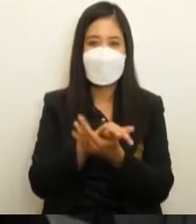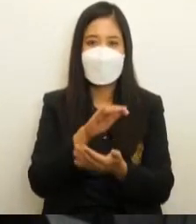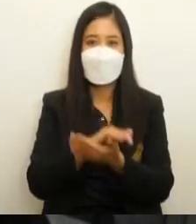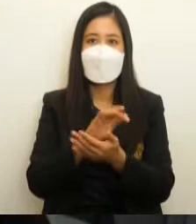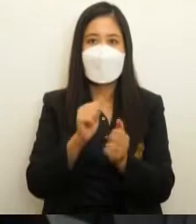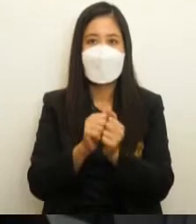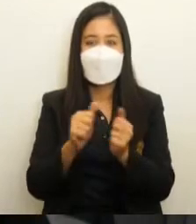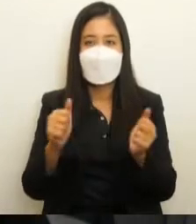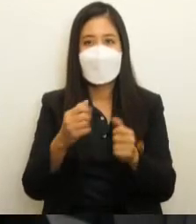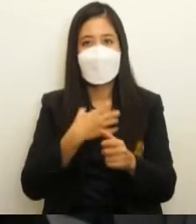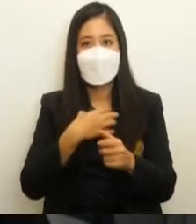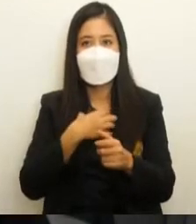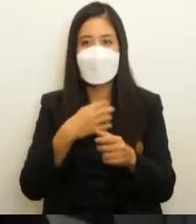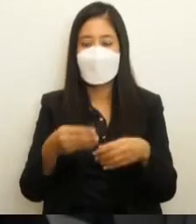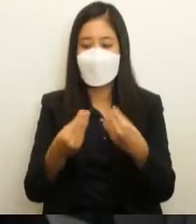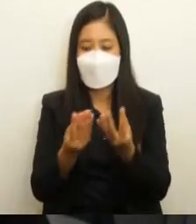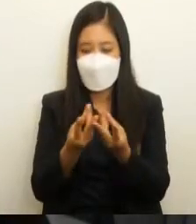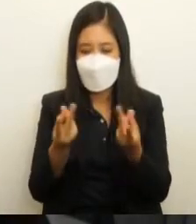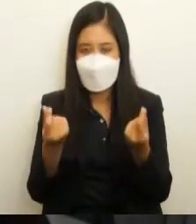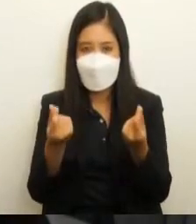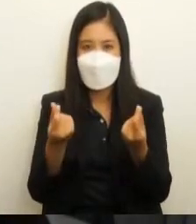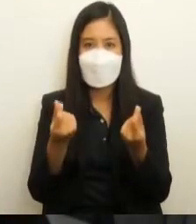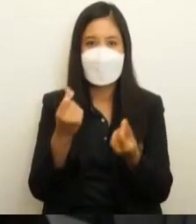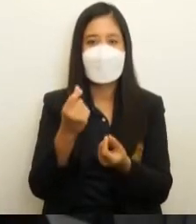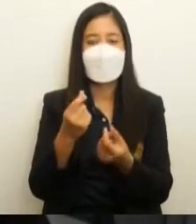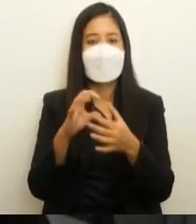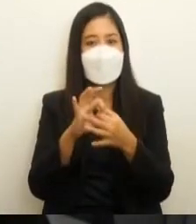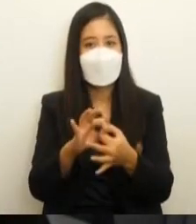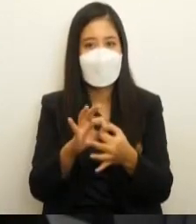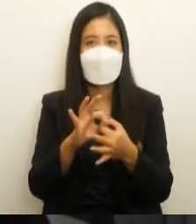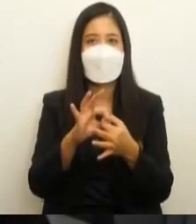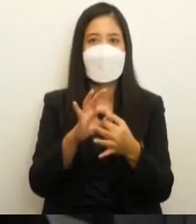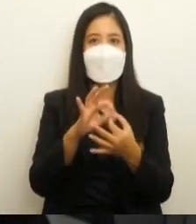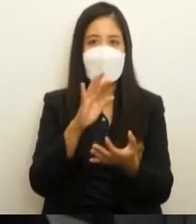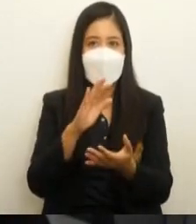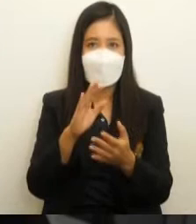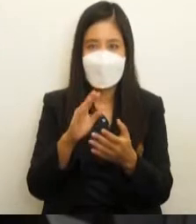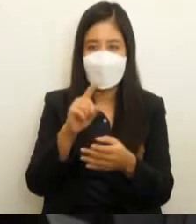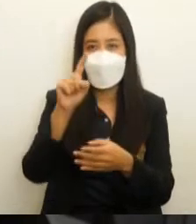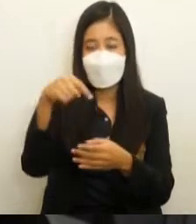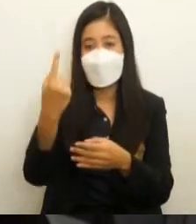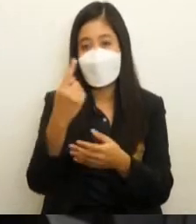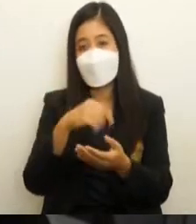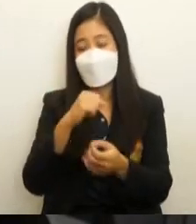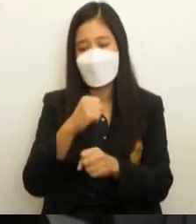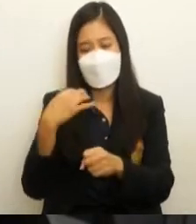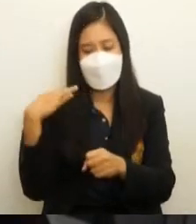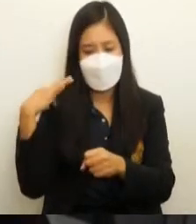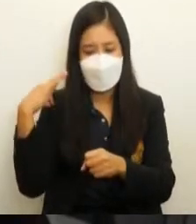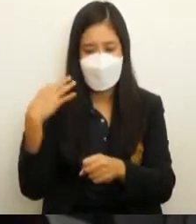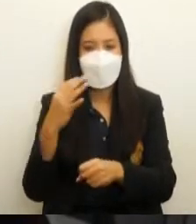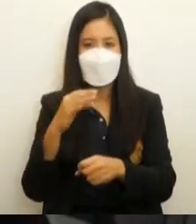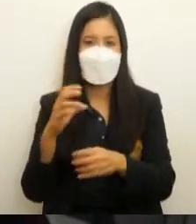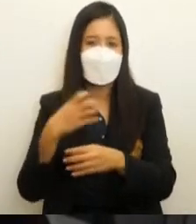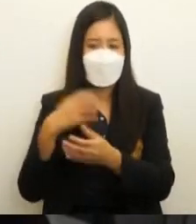ากอยากทราบรายละเอียดว่าทำไมคุณครูถึงยังมาสอนที่นี่อย่างจิตอาสาโดยไม่ได้คิดค่า